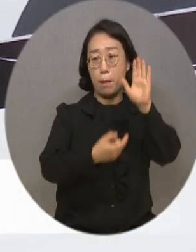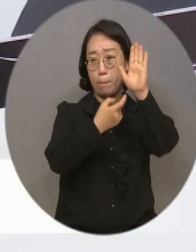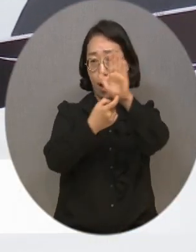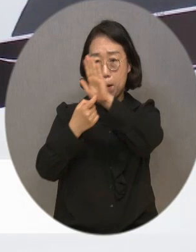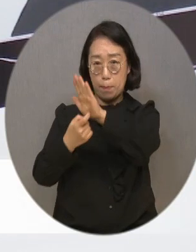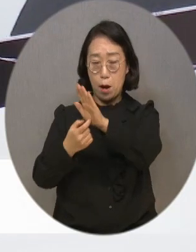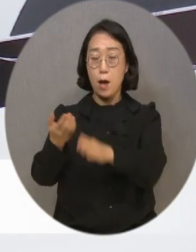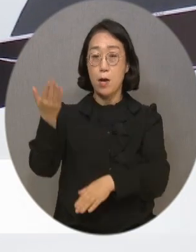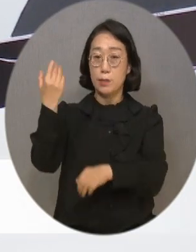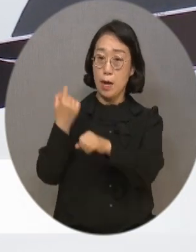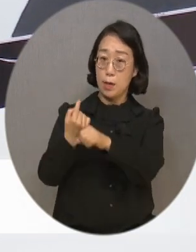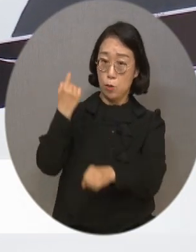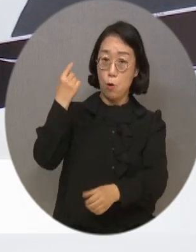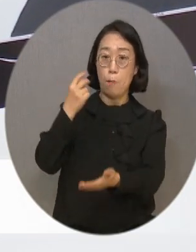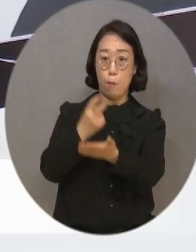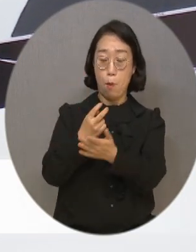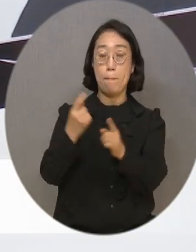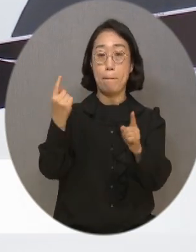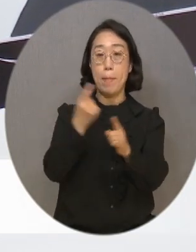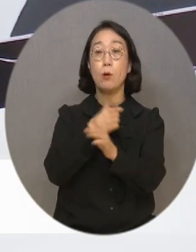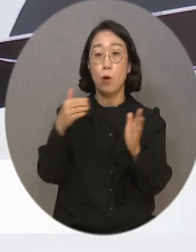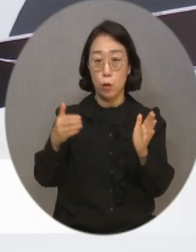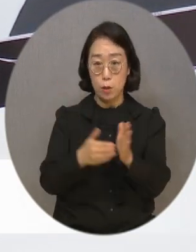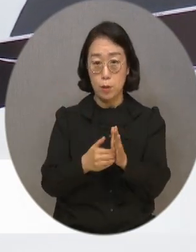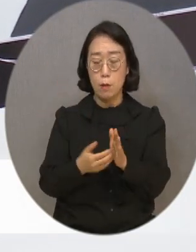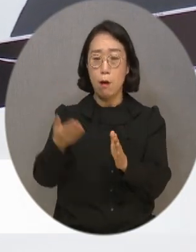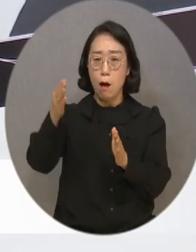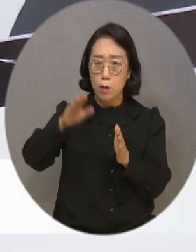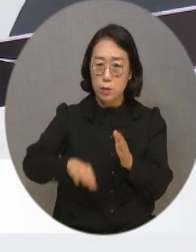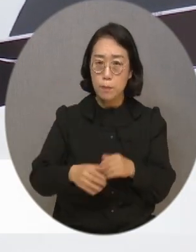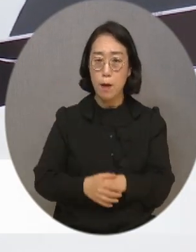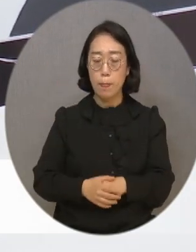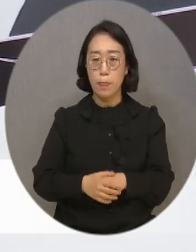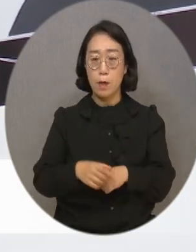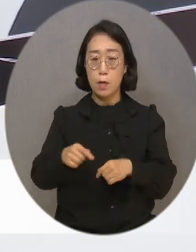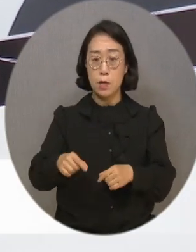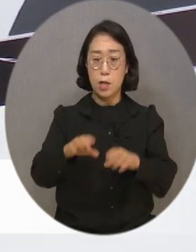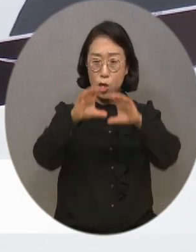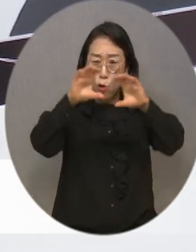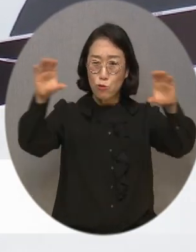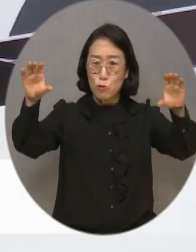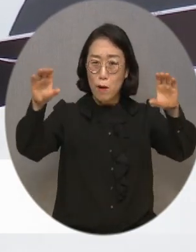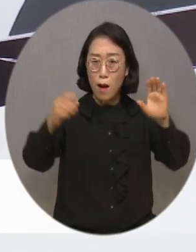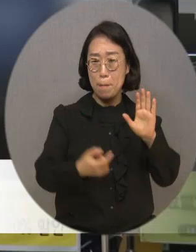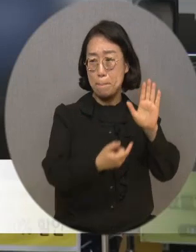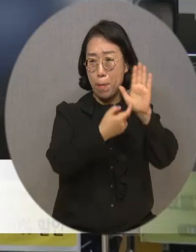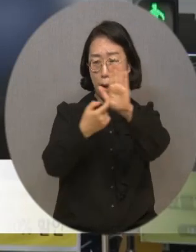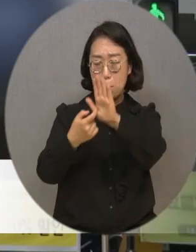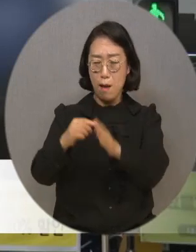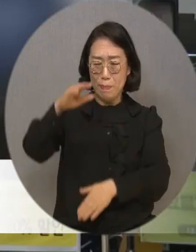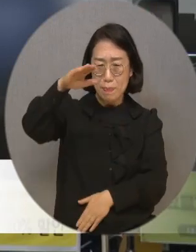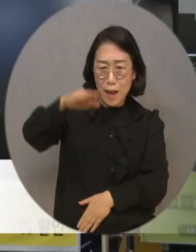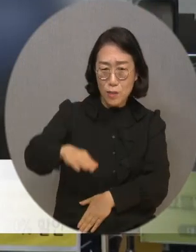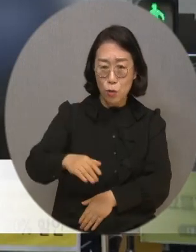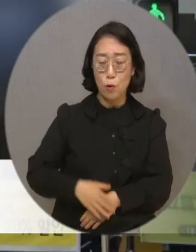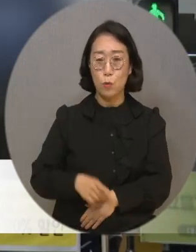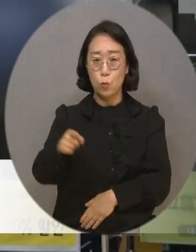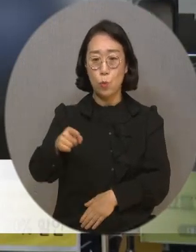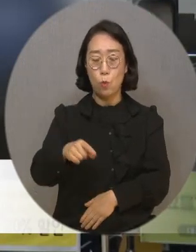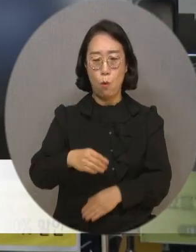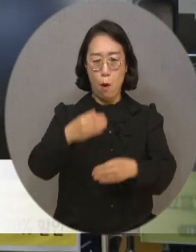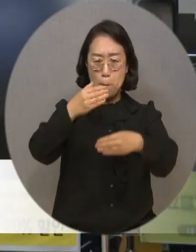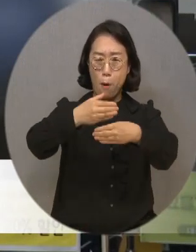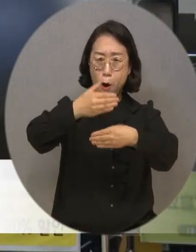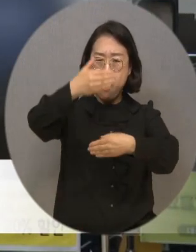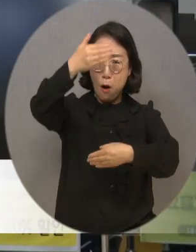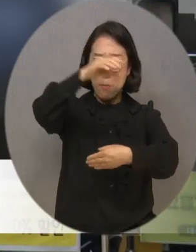5개 광고물법이 개정 시행됐습니다. 하지만 정당 현수막이 지나치게 낮은 위치에 설치되거나 한 곳에 대량